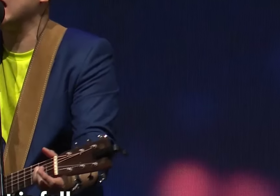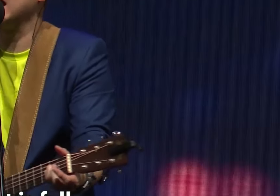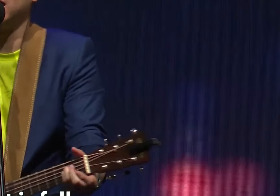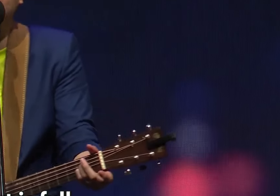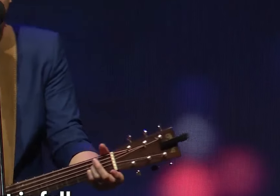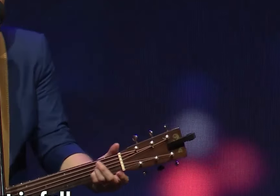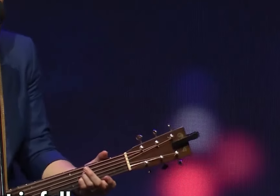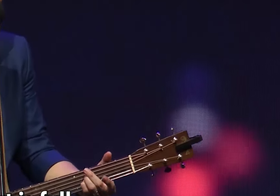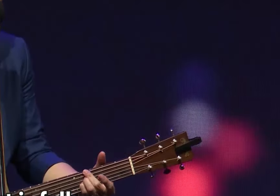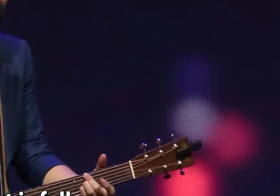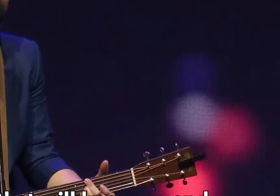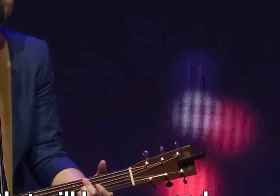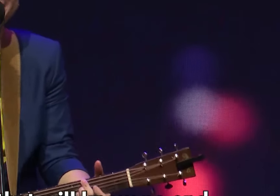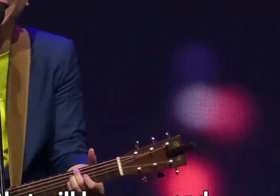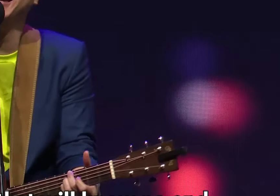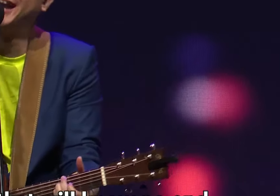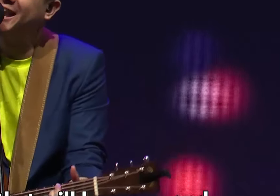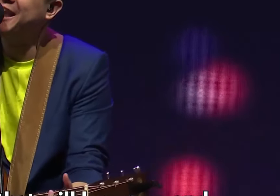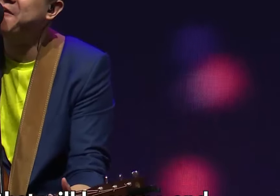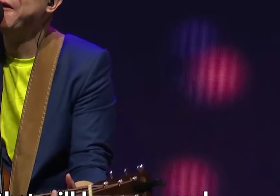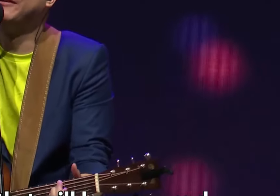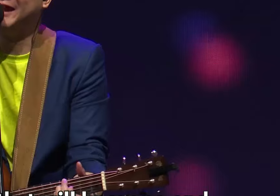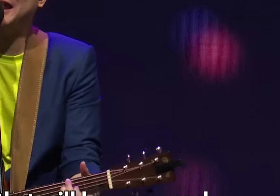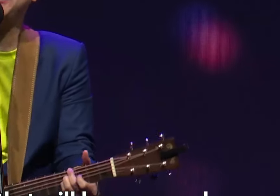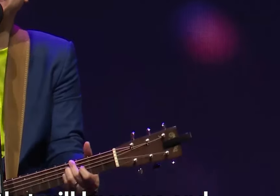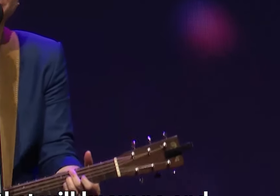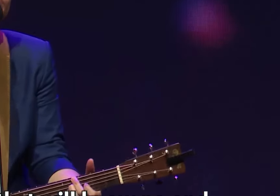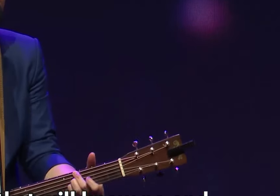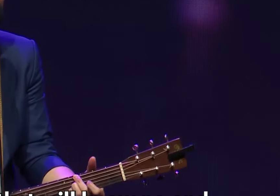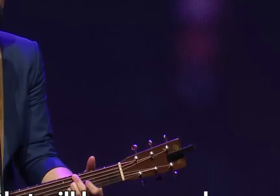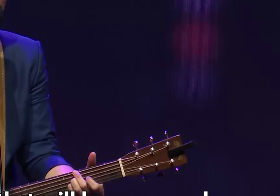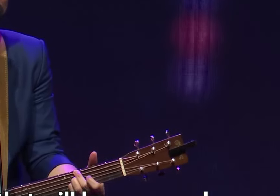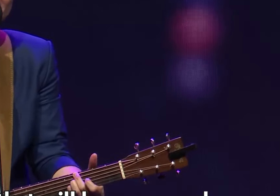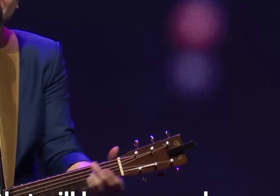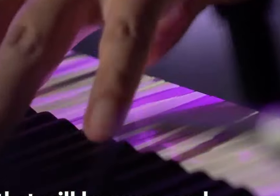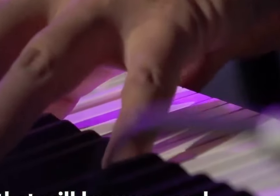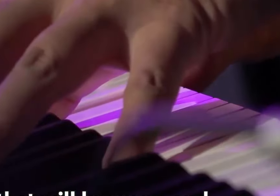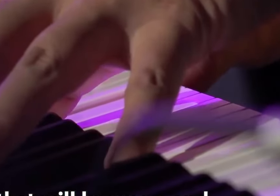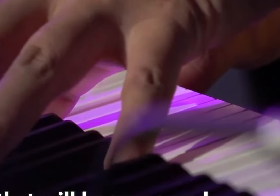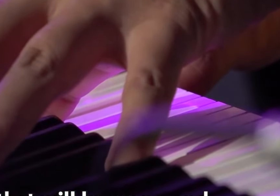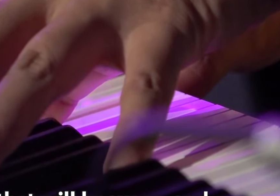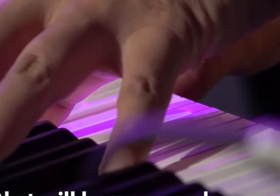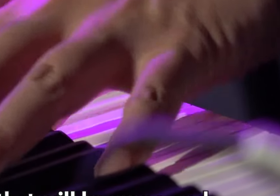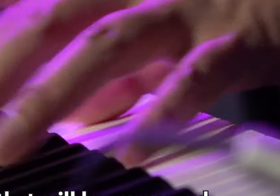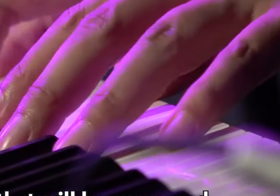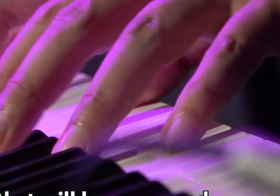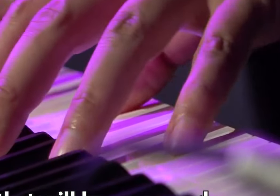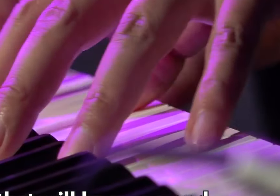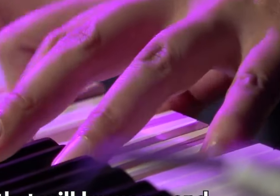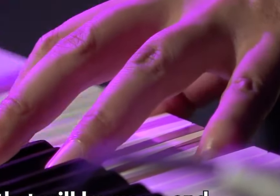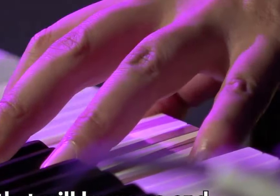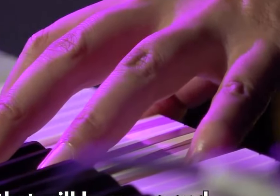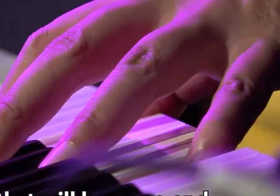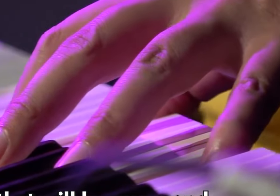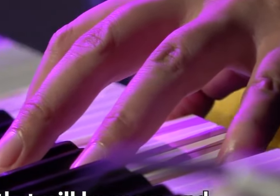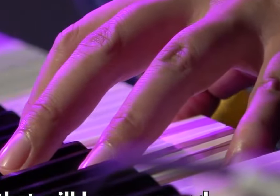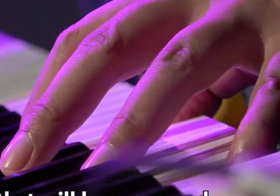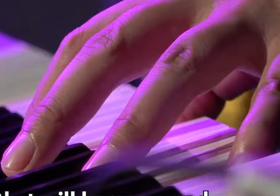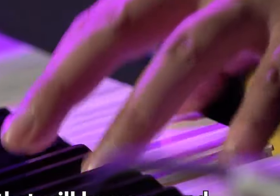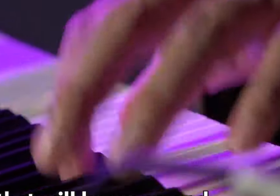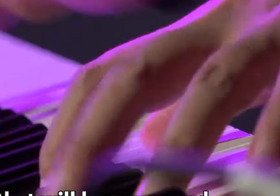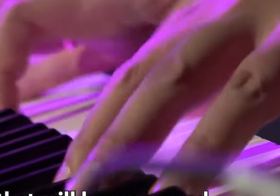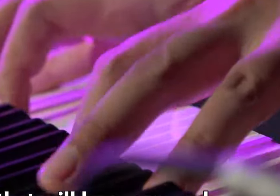My heart is full, yeah, with love and desire that will know